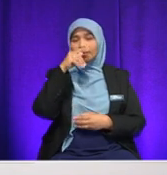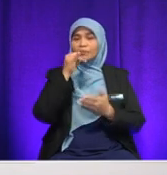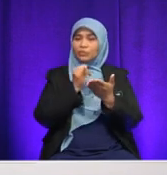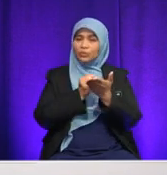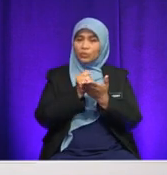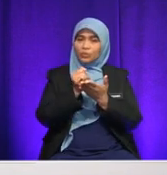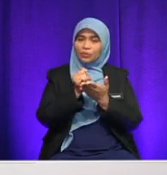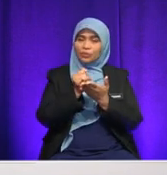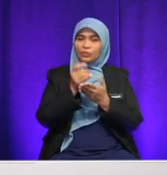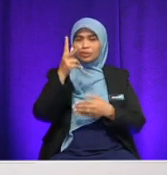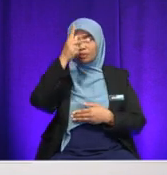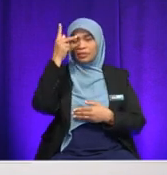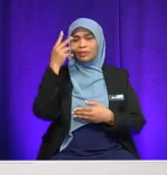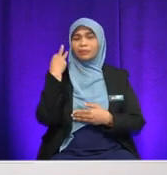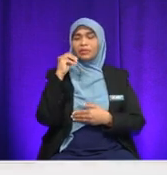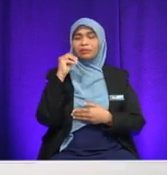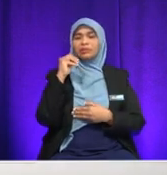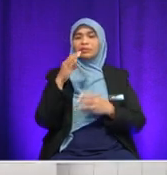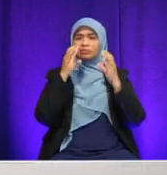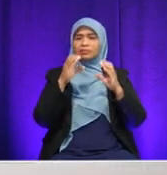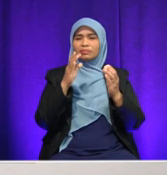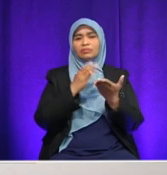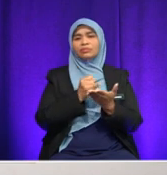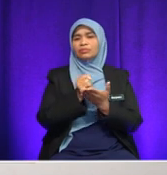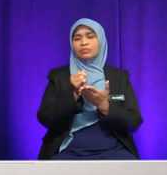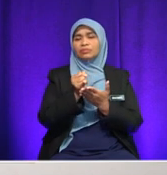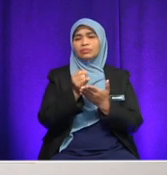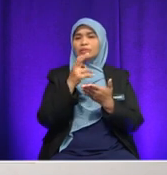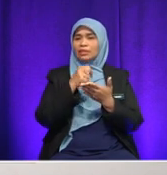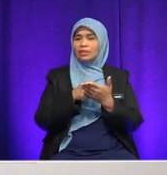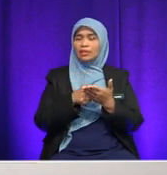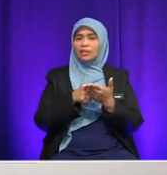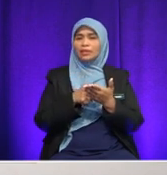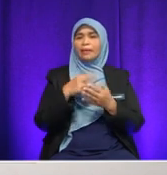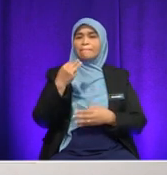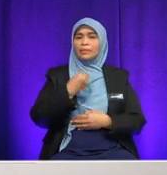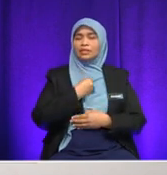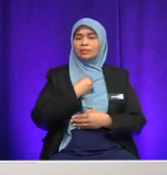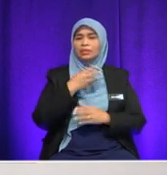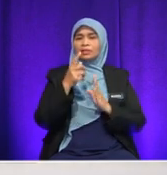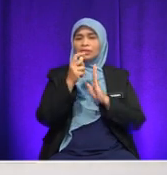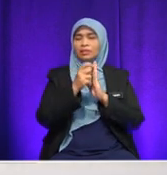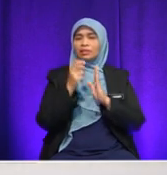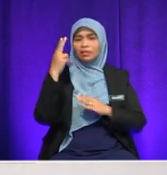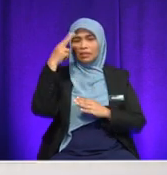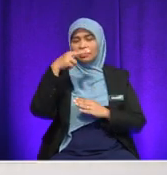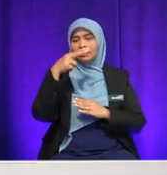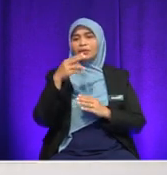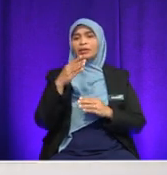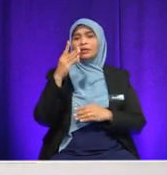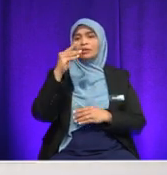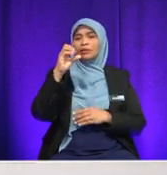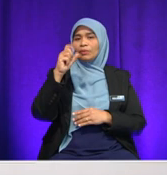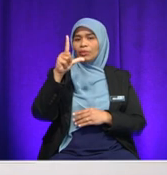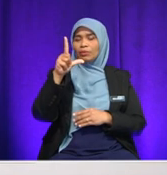kerana mereka secara jujurnya memaparkan penilaian masing-masing terhadap Dol sebagai penyanyi